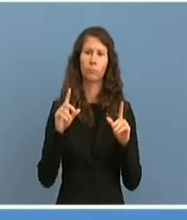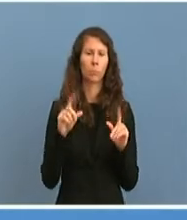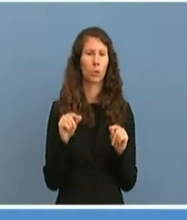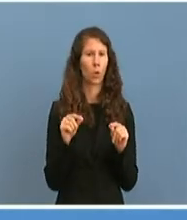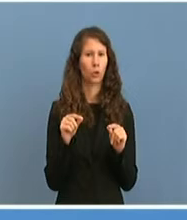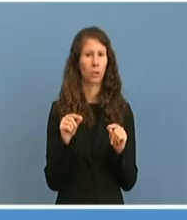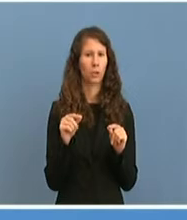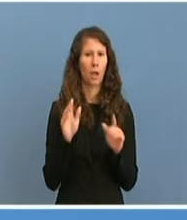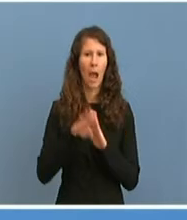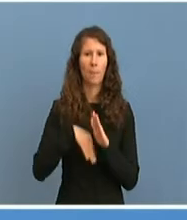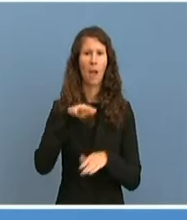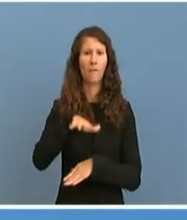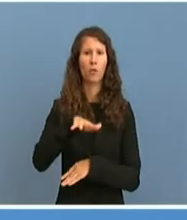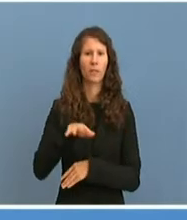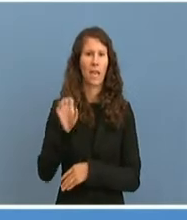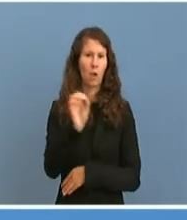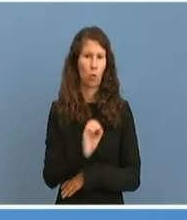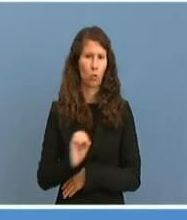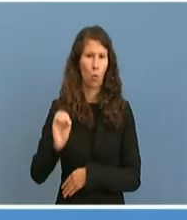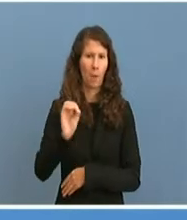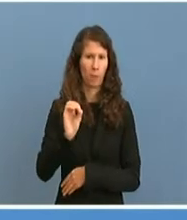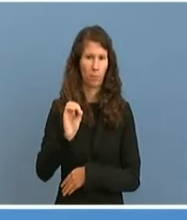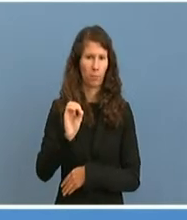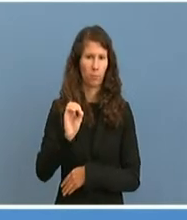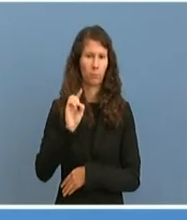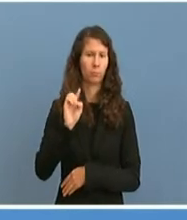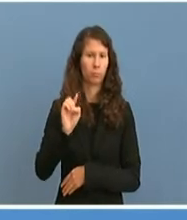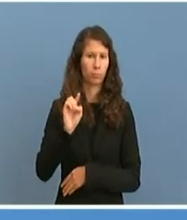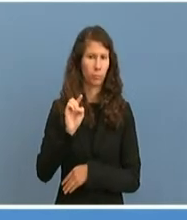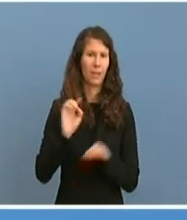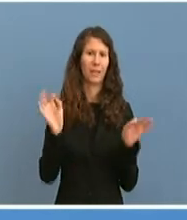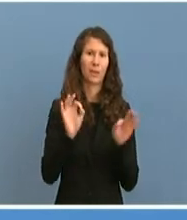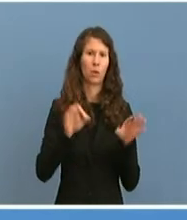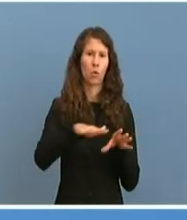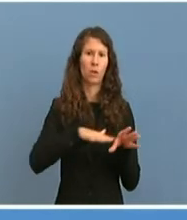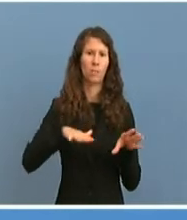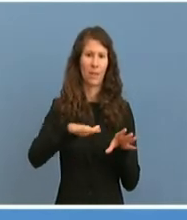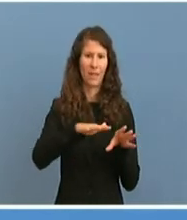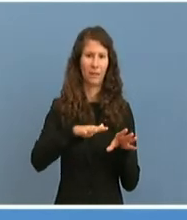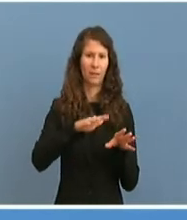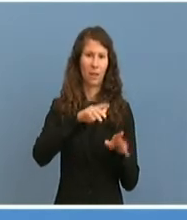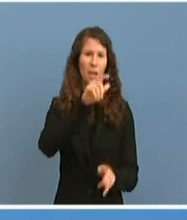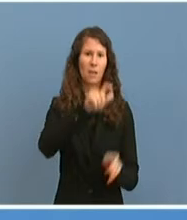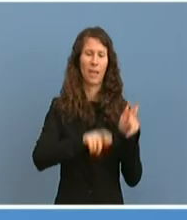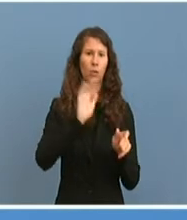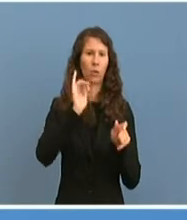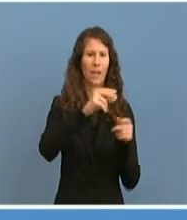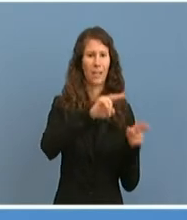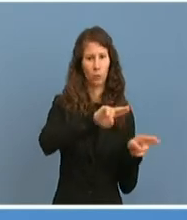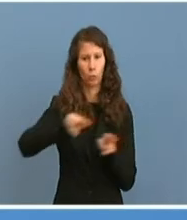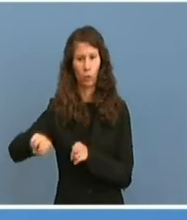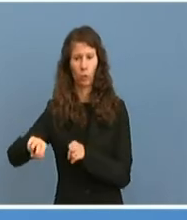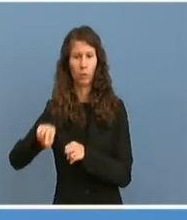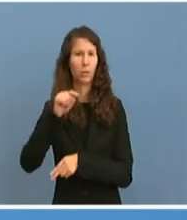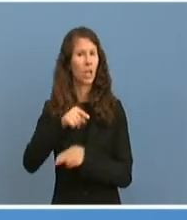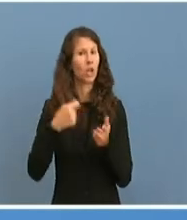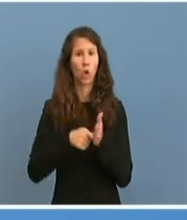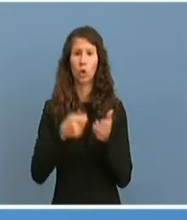grundsätzlich haben ab dem 15. Oktober Reisende aus Risikogebieten keinen Anspruch mehr auf eine kostenlose